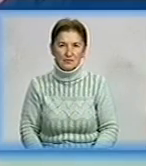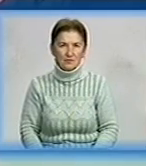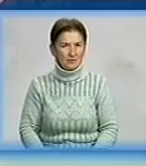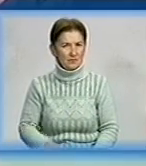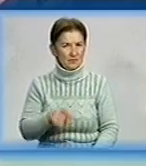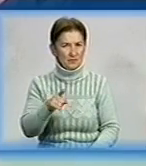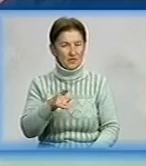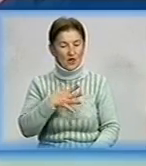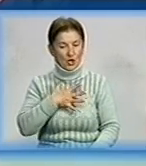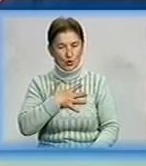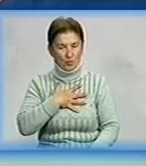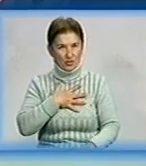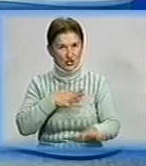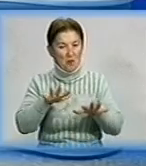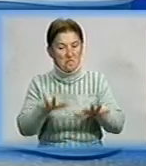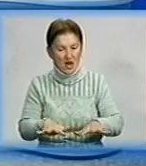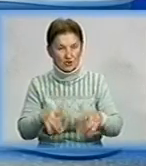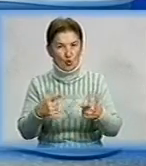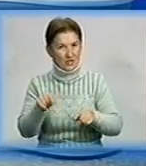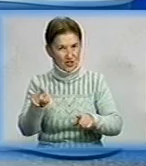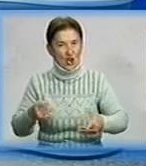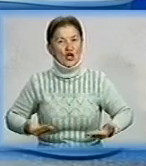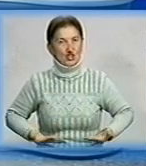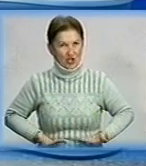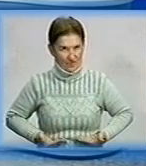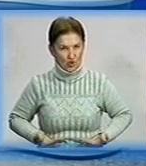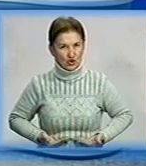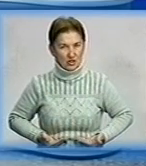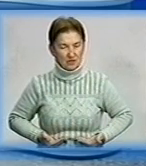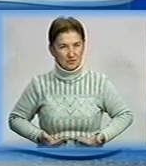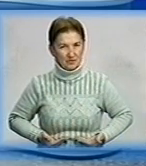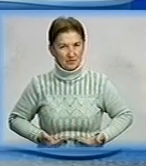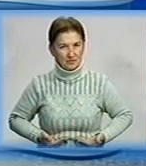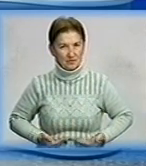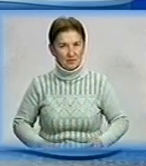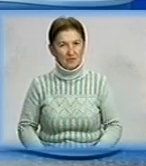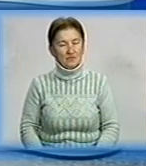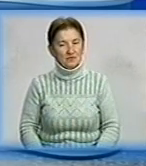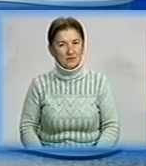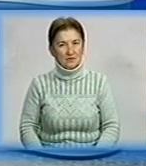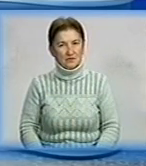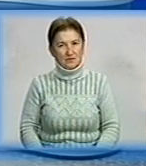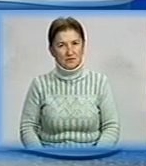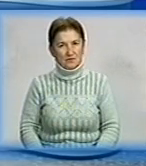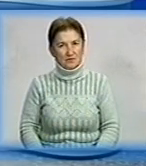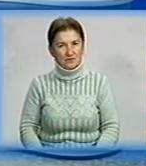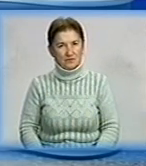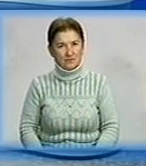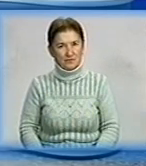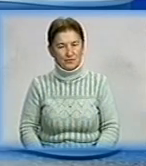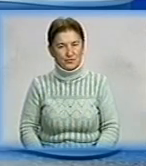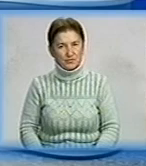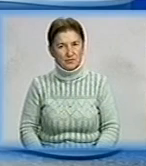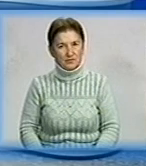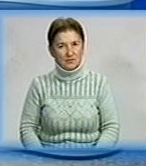любишь место, в котором ты живешь, это дает тебе. So I think it's very important to feel comfortable and to feel